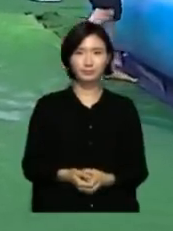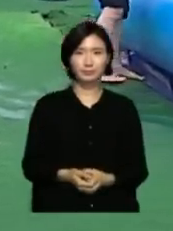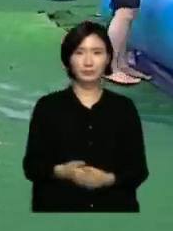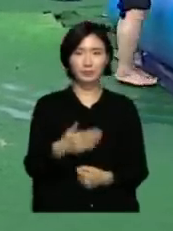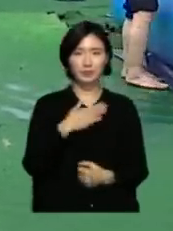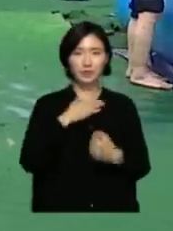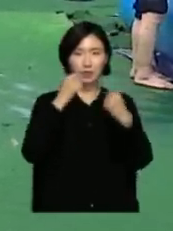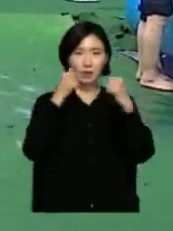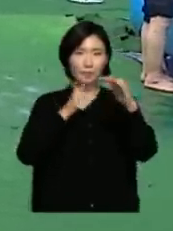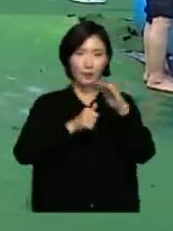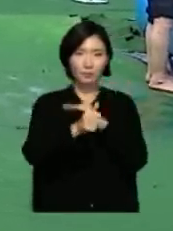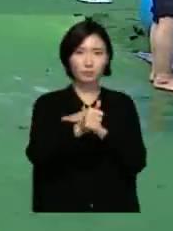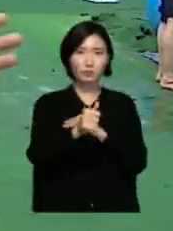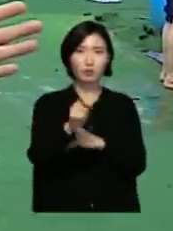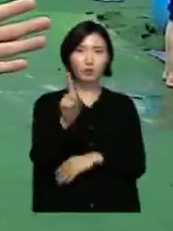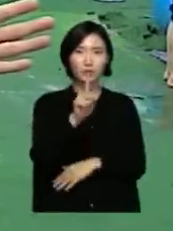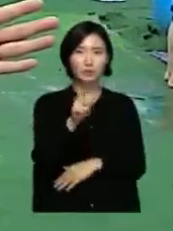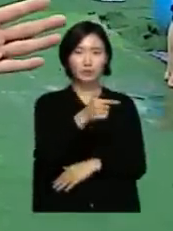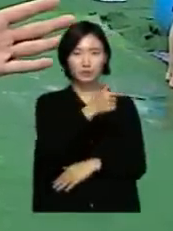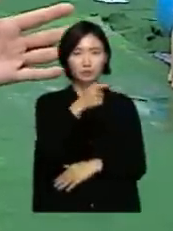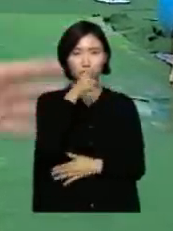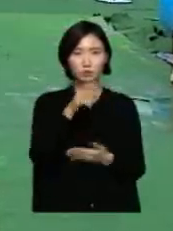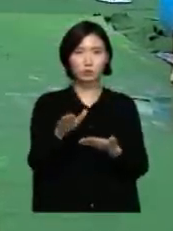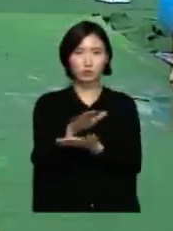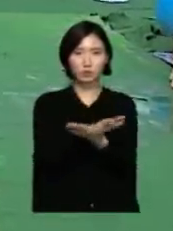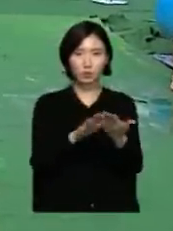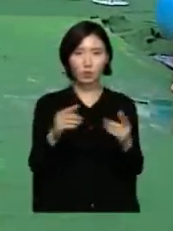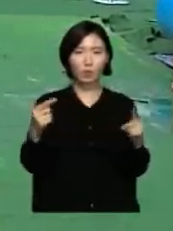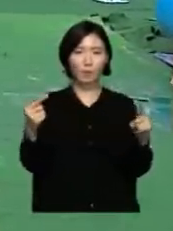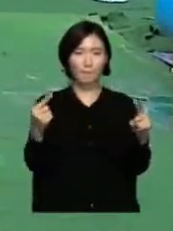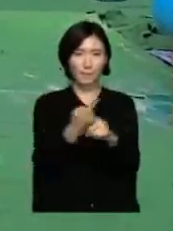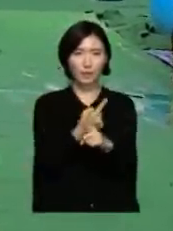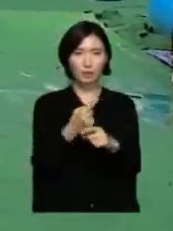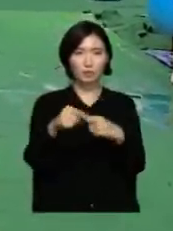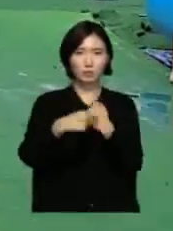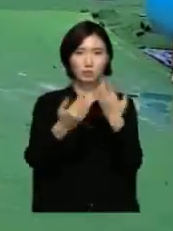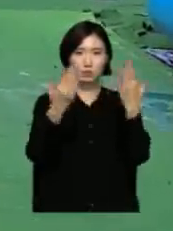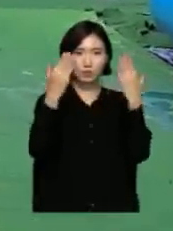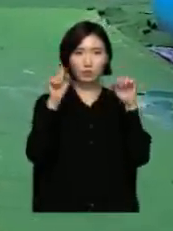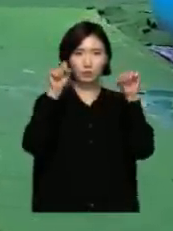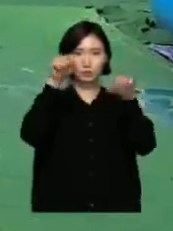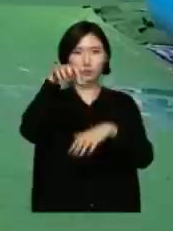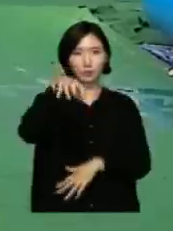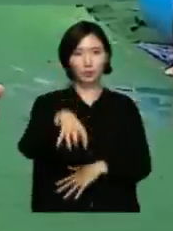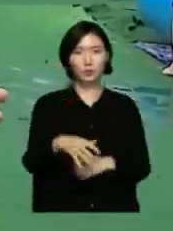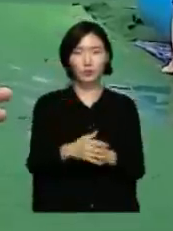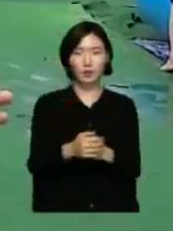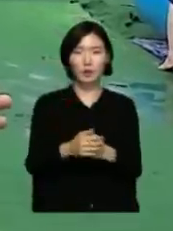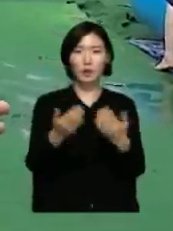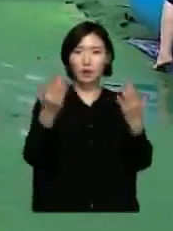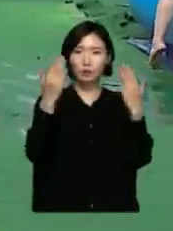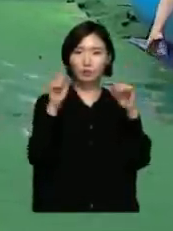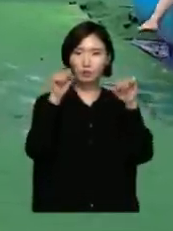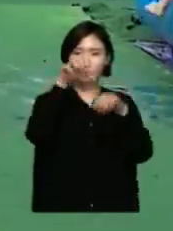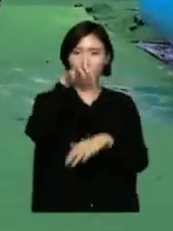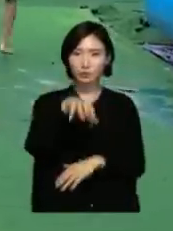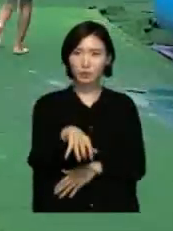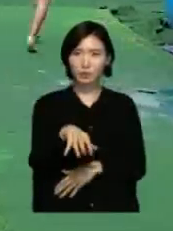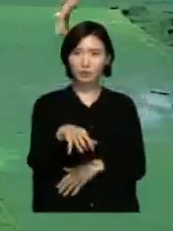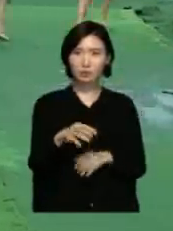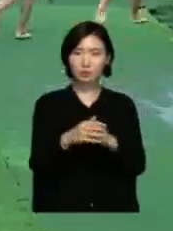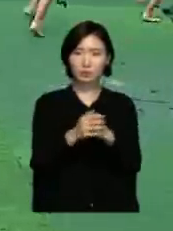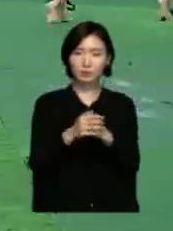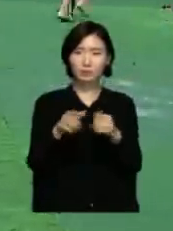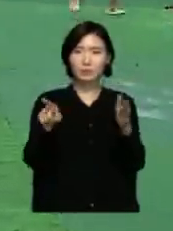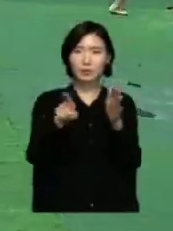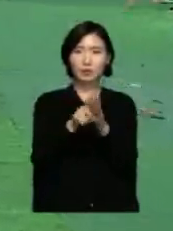제가 지금 나와 있는 이곳은 거대한 물놀이장으로 탈바꿈한 한 초등학교 운동장입니다. 학교 운동장이라고 하기에는 믿기지